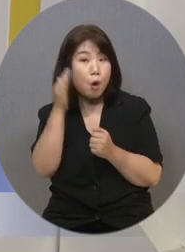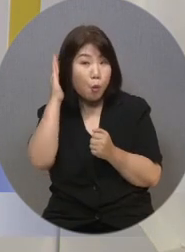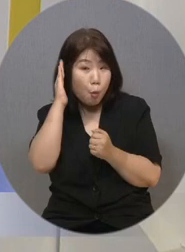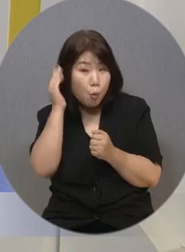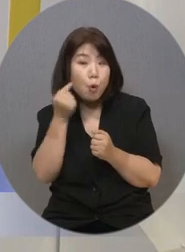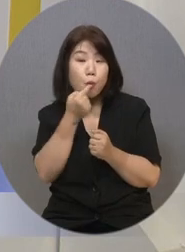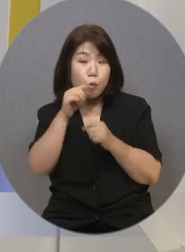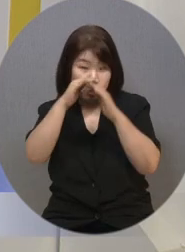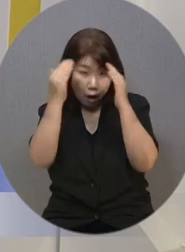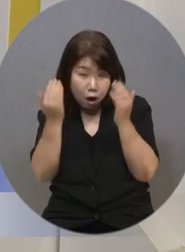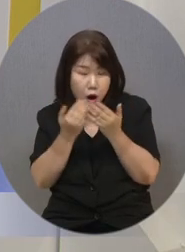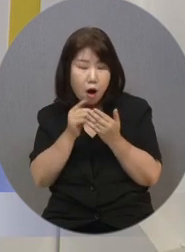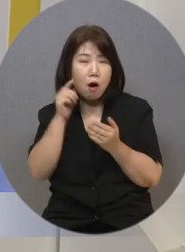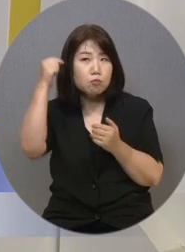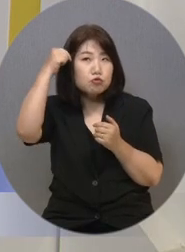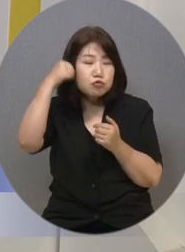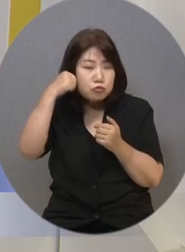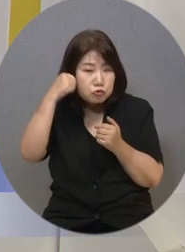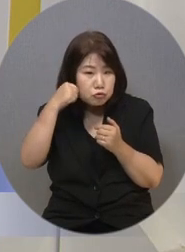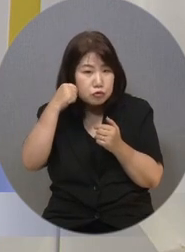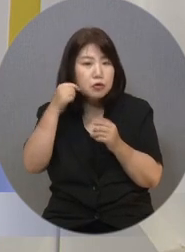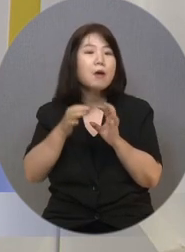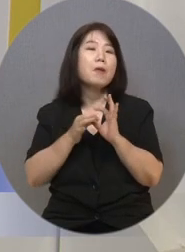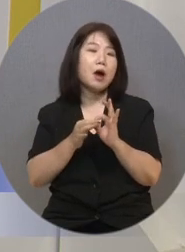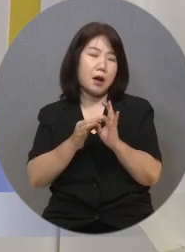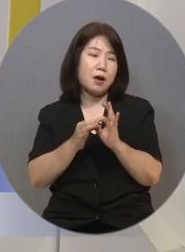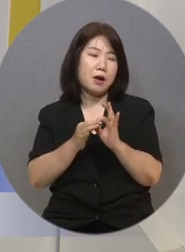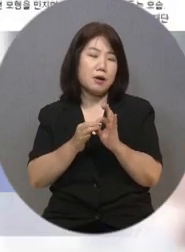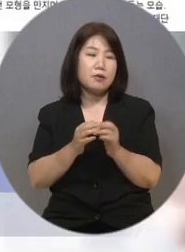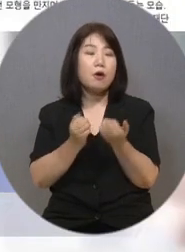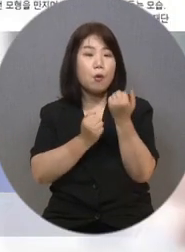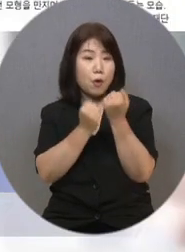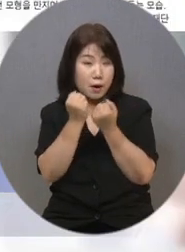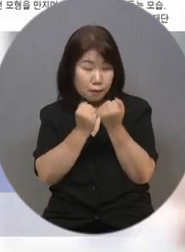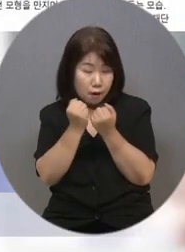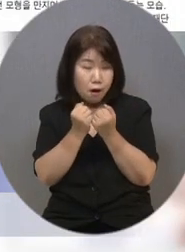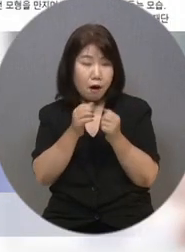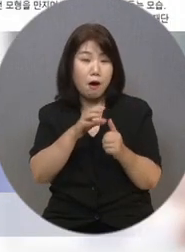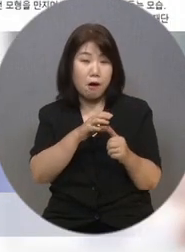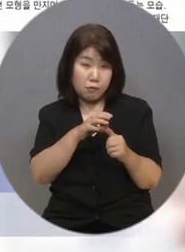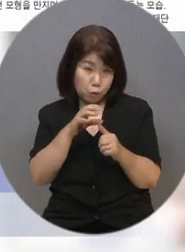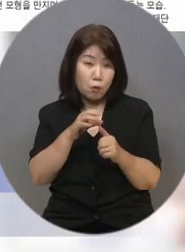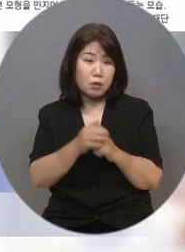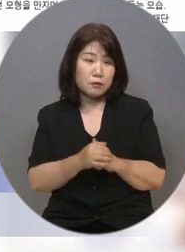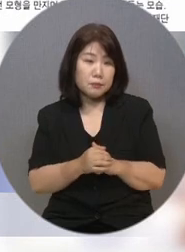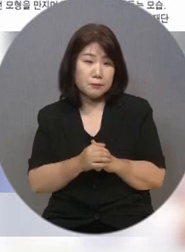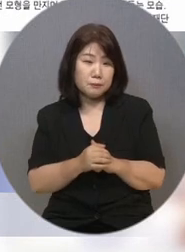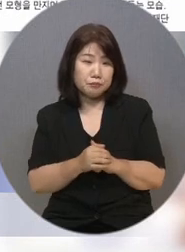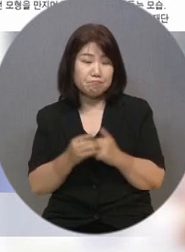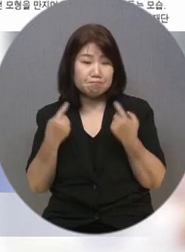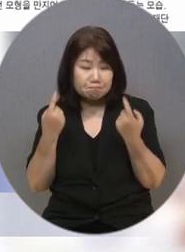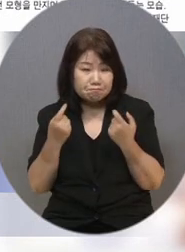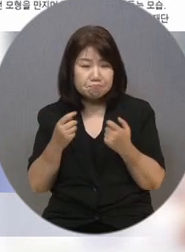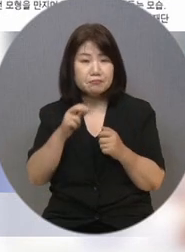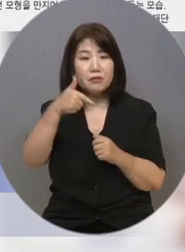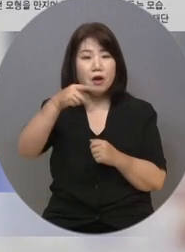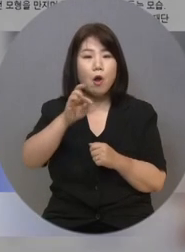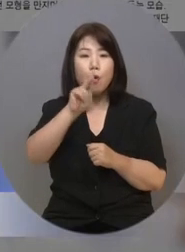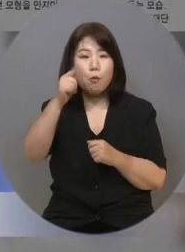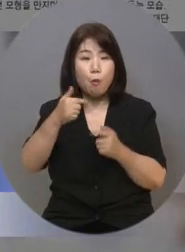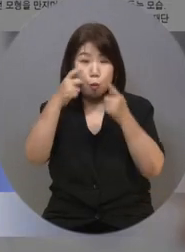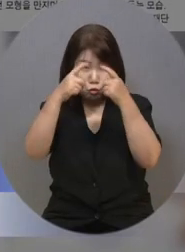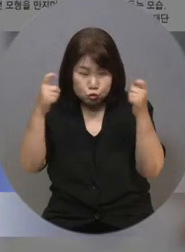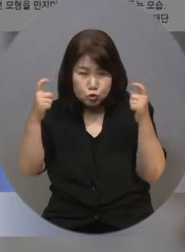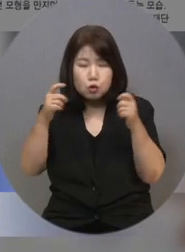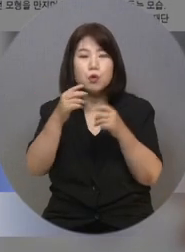촉각 등이 다양한 감각 체험 요소를 활용한 전문 해설인데요 이번에 운영하는 코스는 경복궁 창경궁